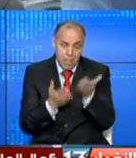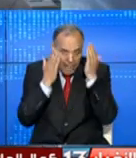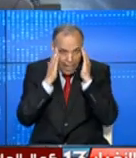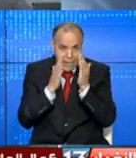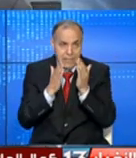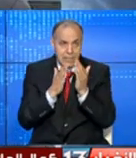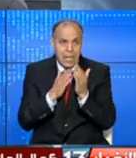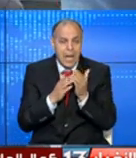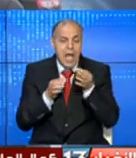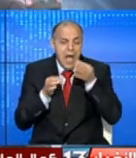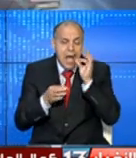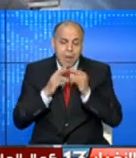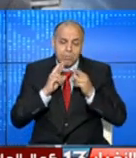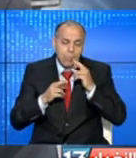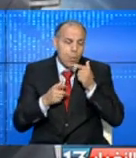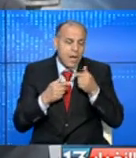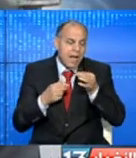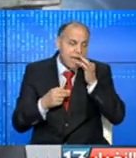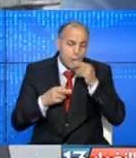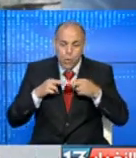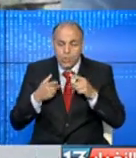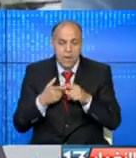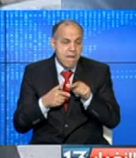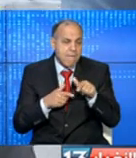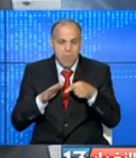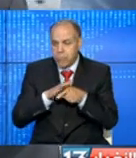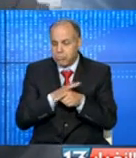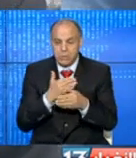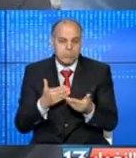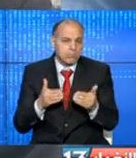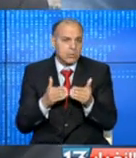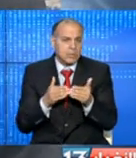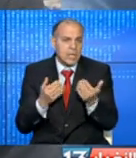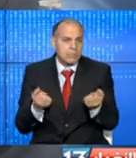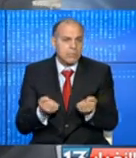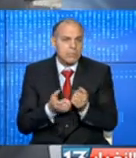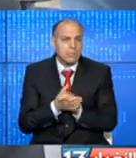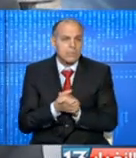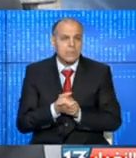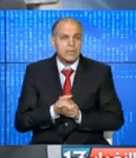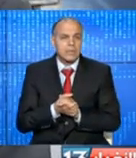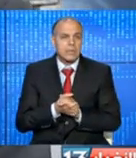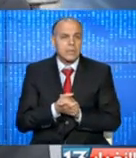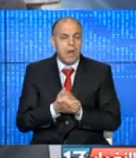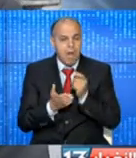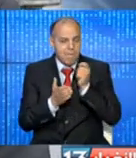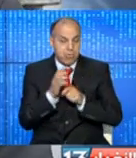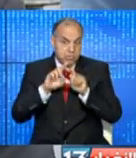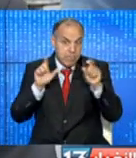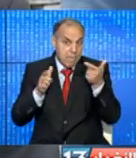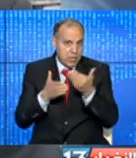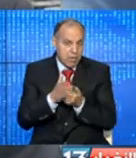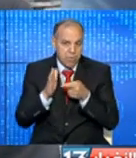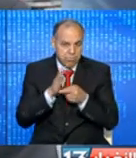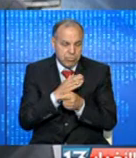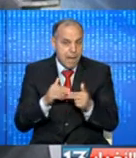خاصة على المقاهي والمطاعم، معناها ثم إخلالات على مستوى يعني أشهر على أشهر الأسعار، ثم